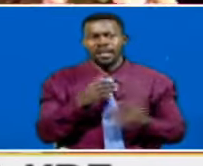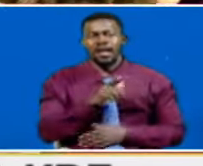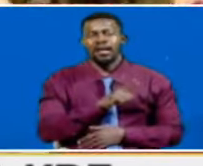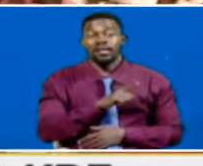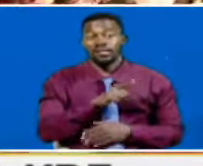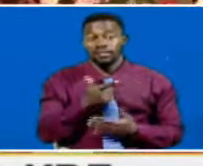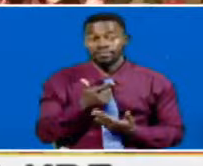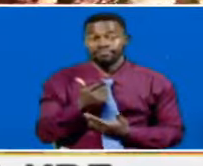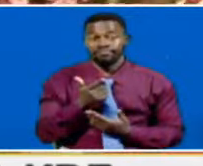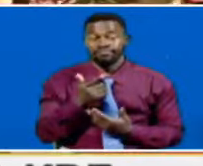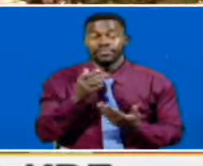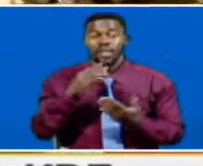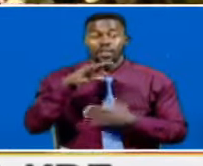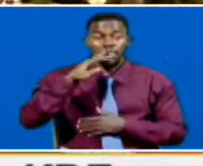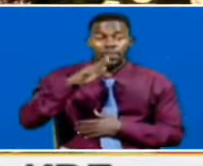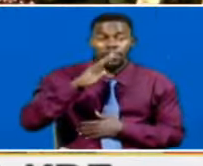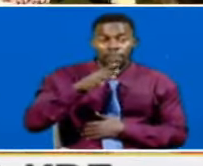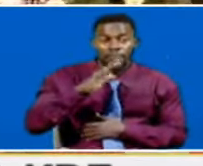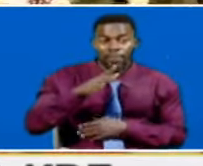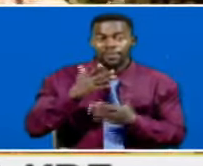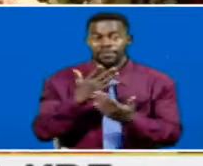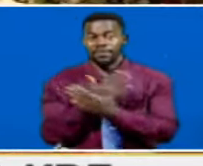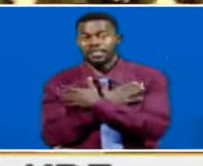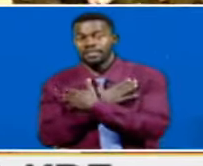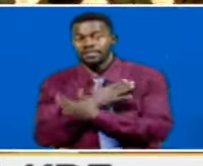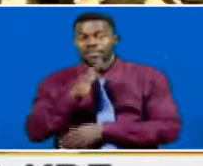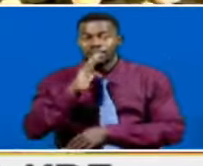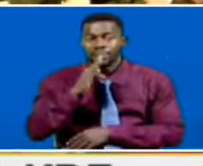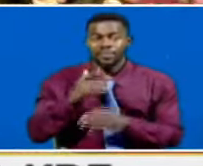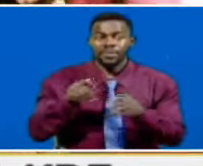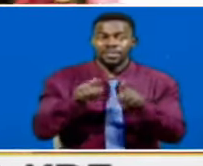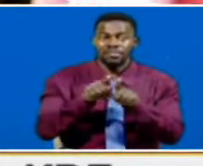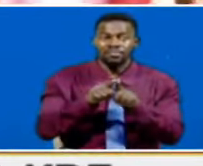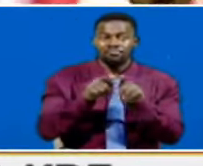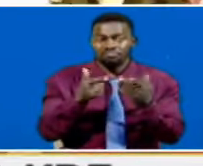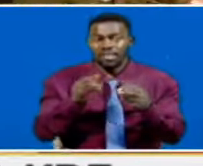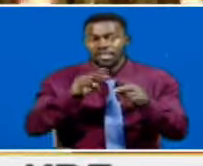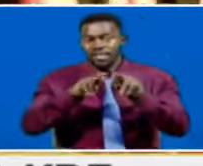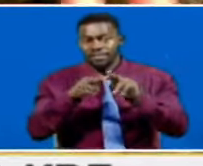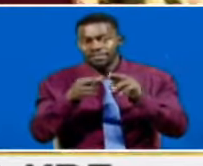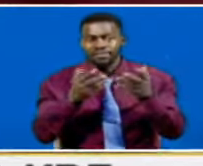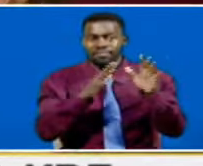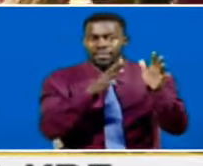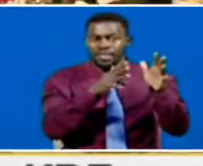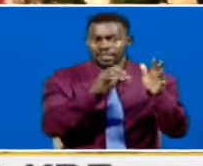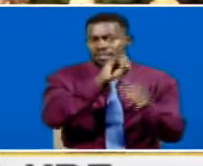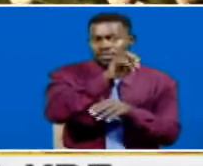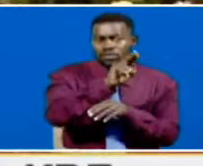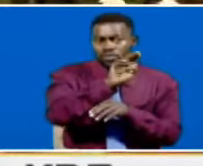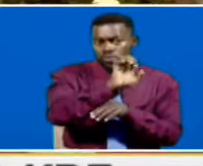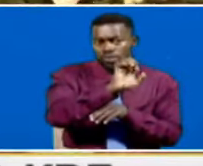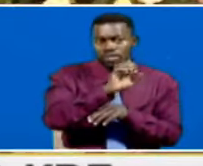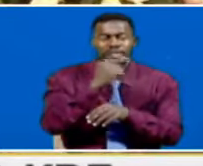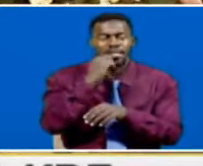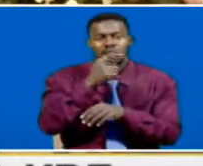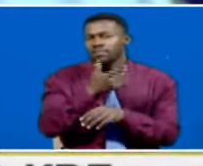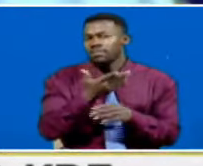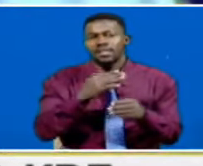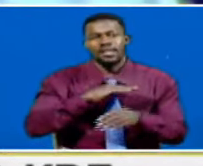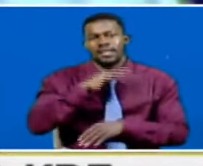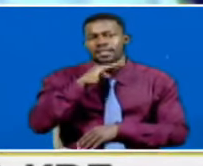ushuhuda wakiwemo marafiki wa familia ya mzee Moi walimsifu June na kusema kuwa kifo kimewapokonya kwa ghafla mpendwa